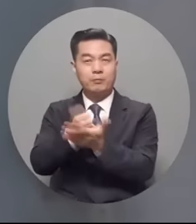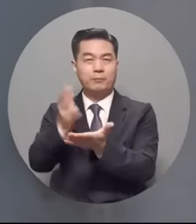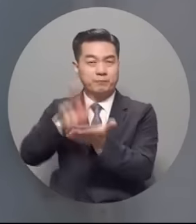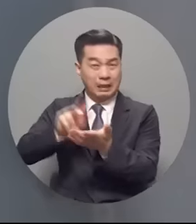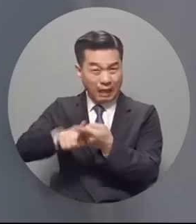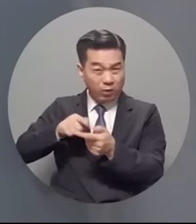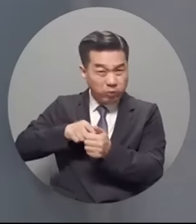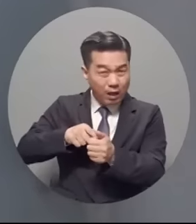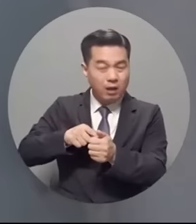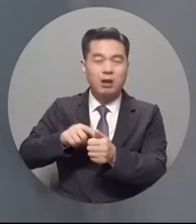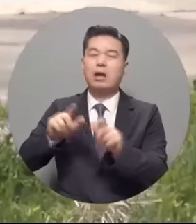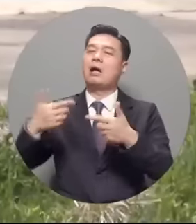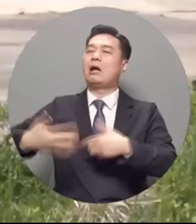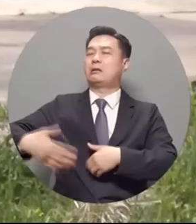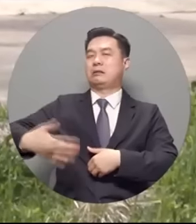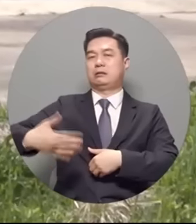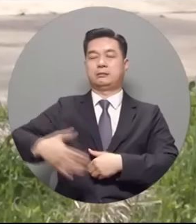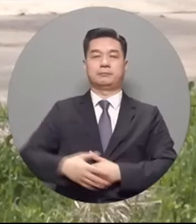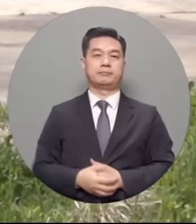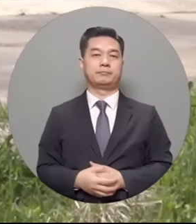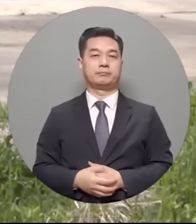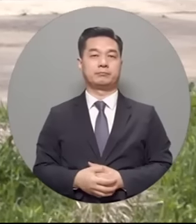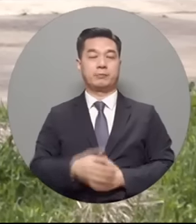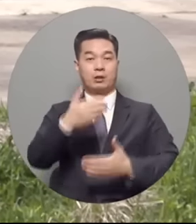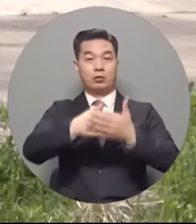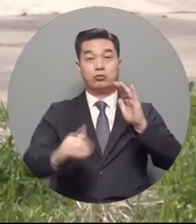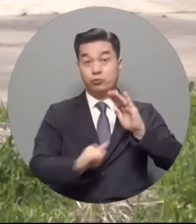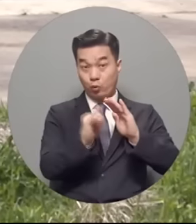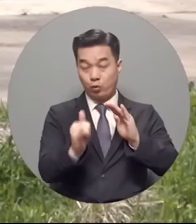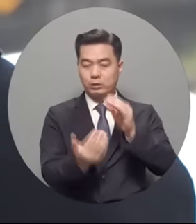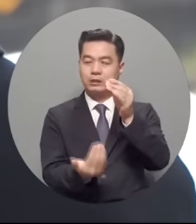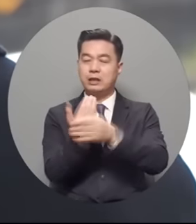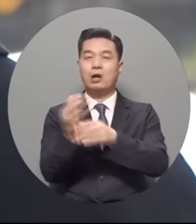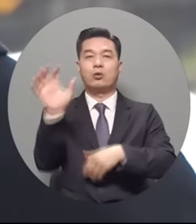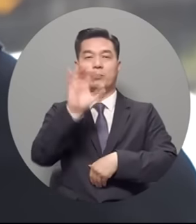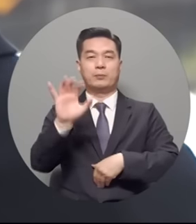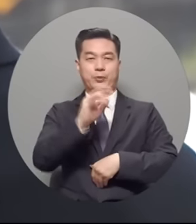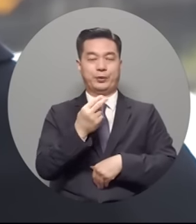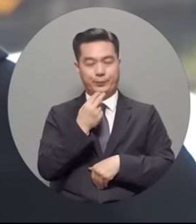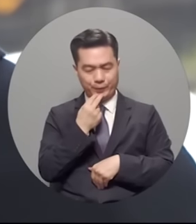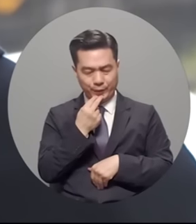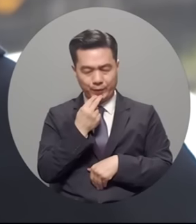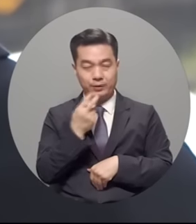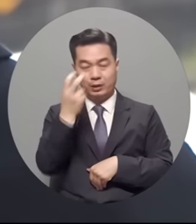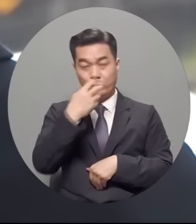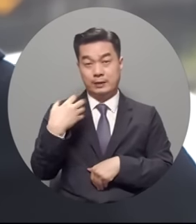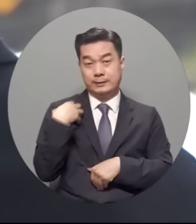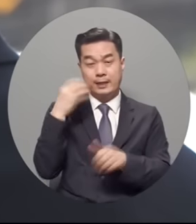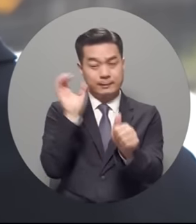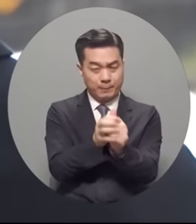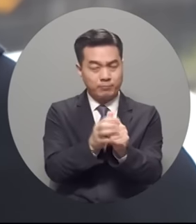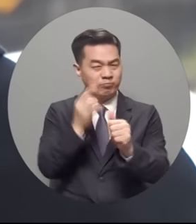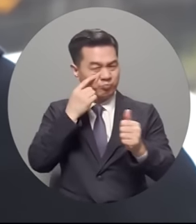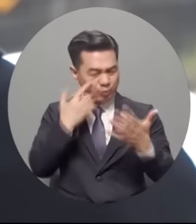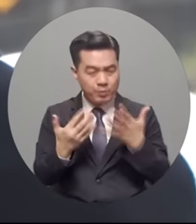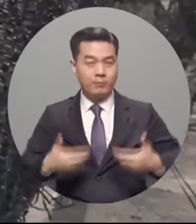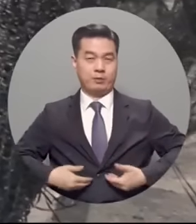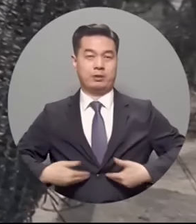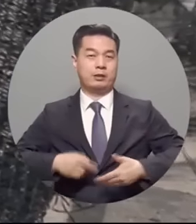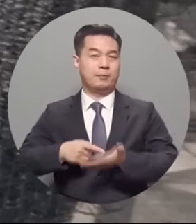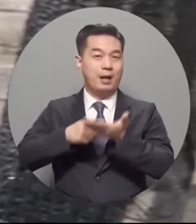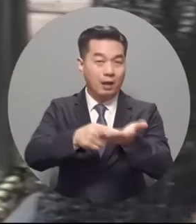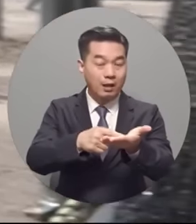않고 있다는 지적입니다. 유족들도 사고가 되풀이되지 않도록 관리 책임을 분명히 물어야 한다고 촉구하고